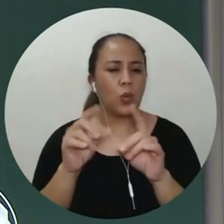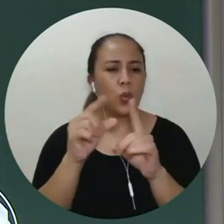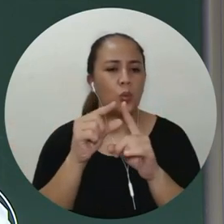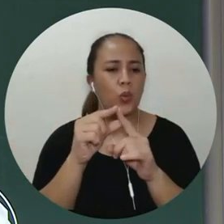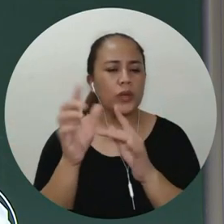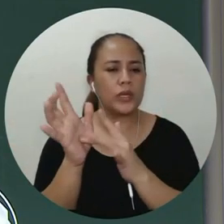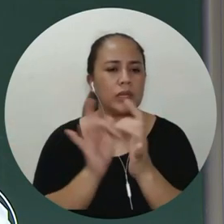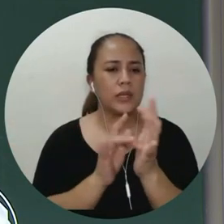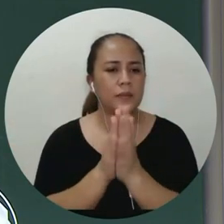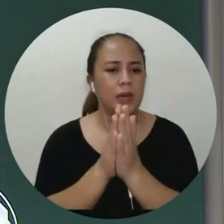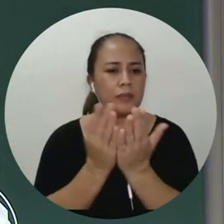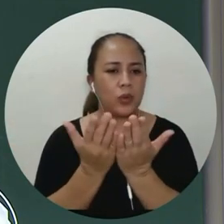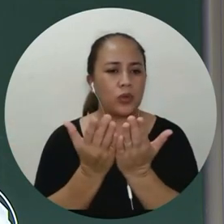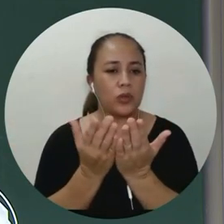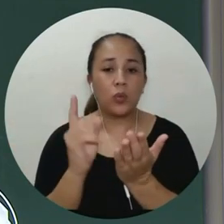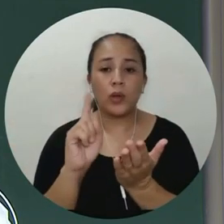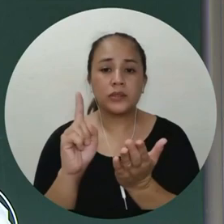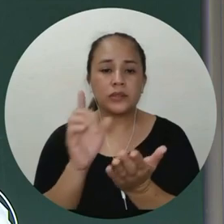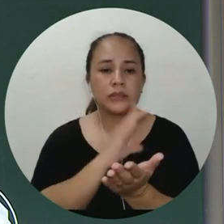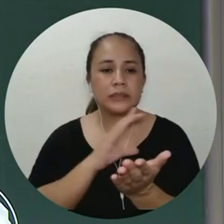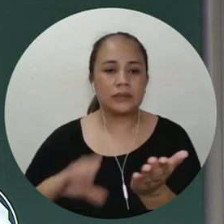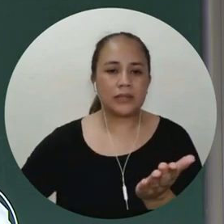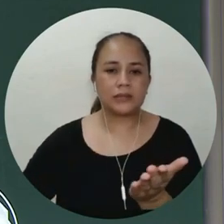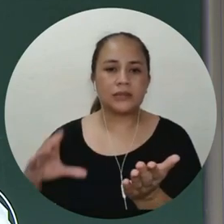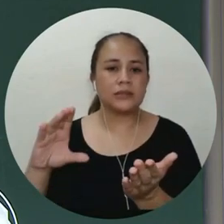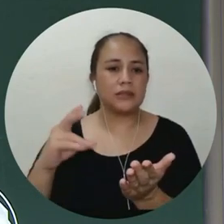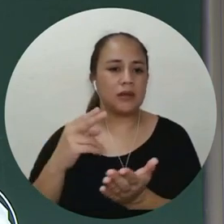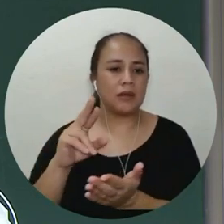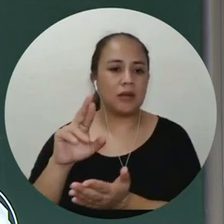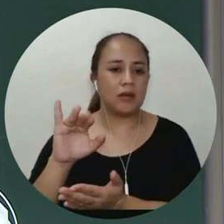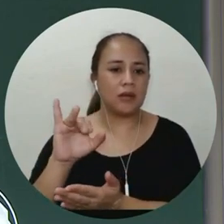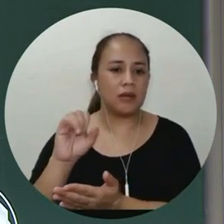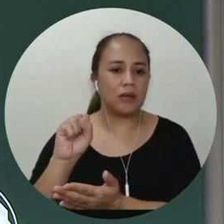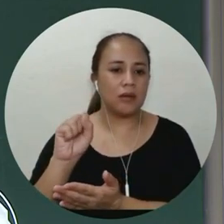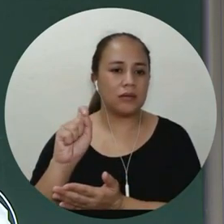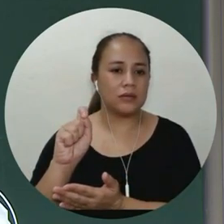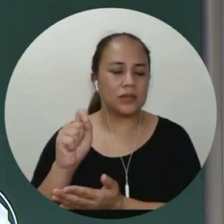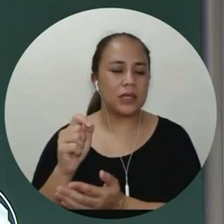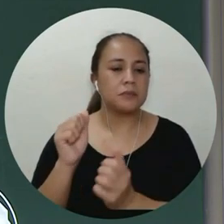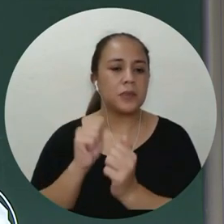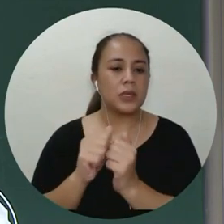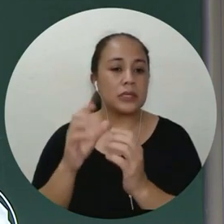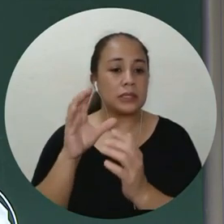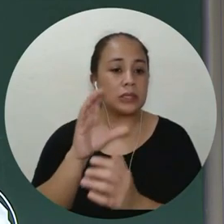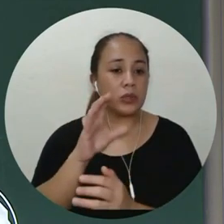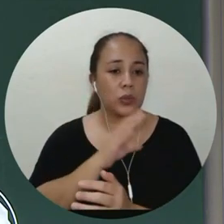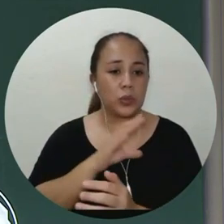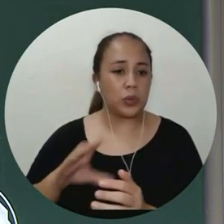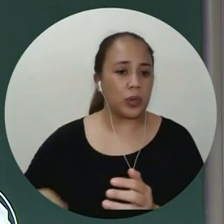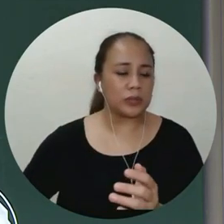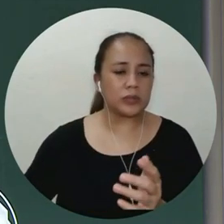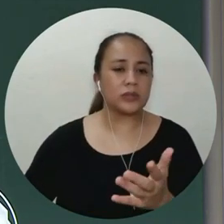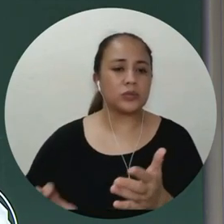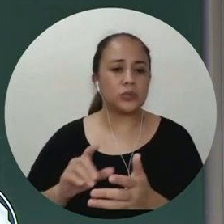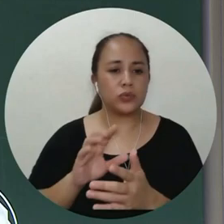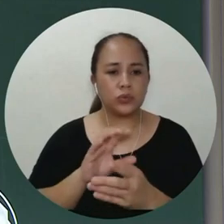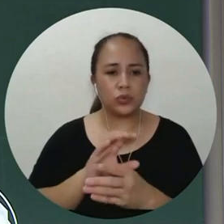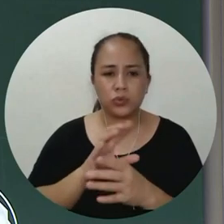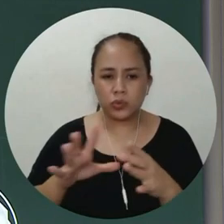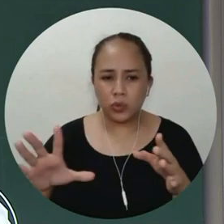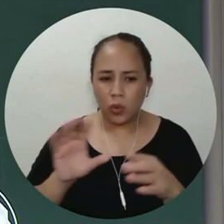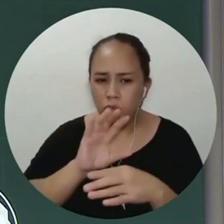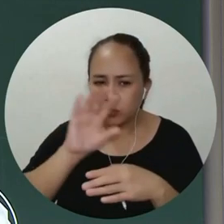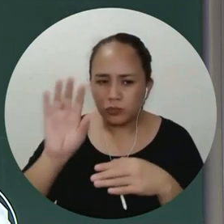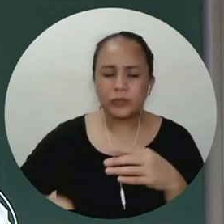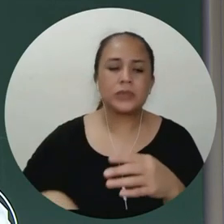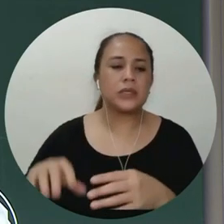그리스도. It's Christ. 이 그리스도 이 절대 언약이죠. It is this Christ is the absolute covenant. 이